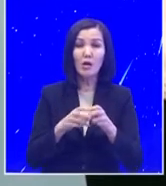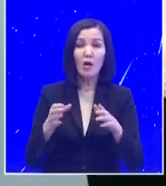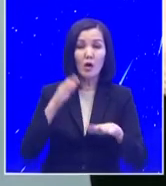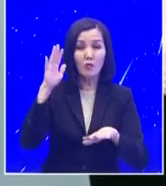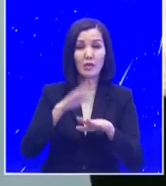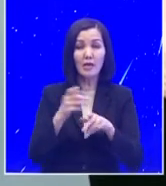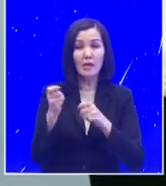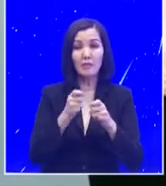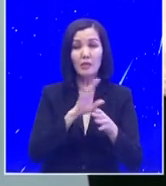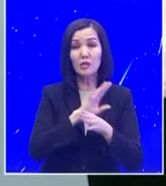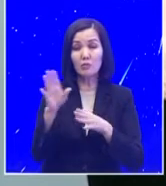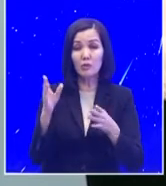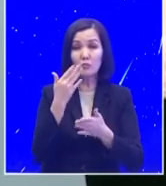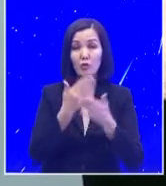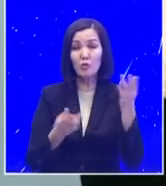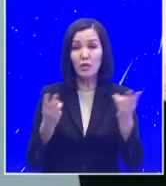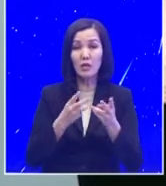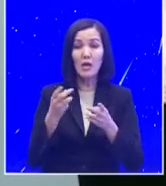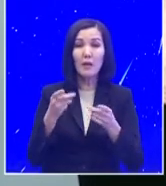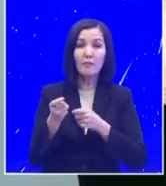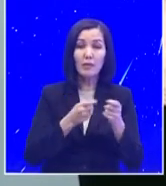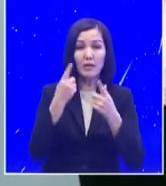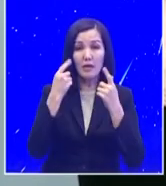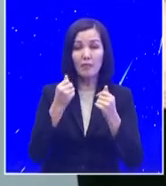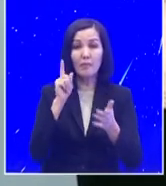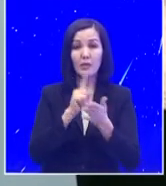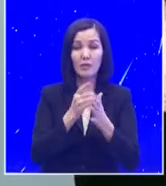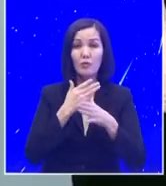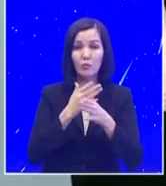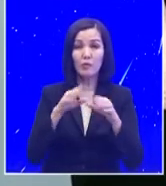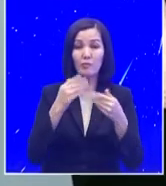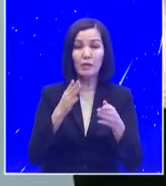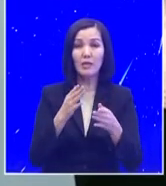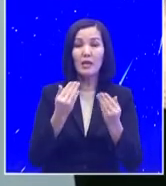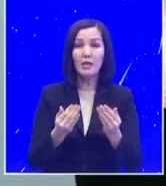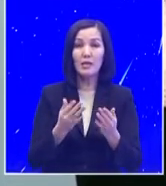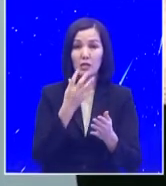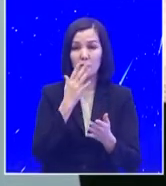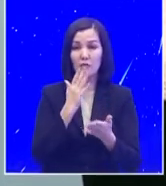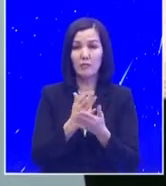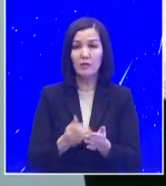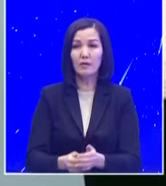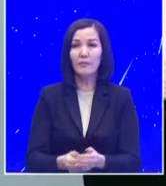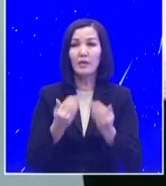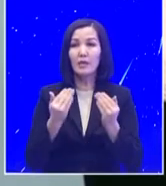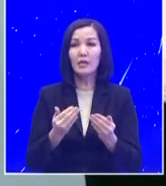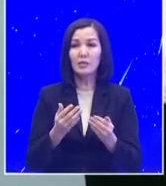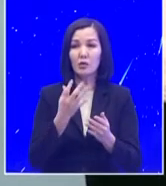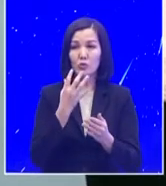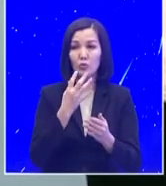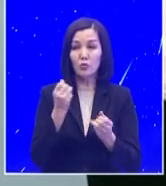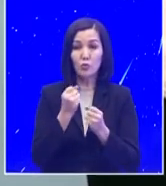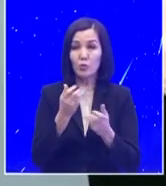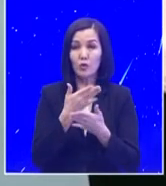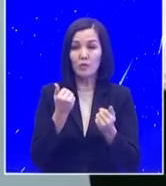әкімдігіне жүгініңіздер. Жергілікті билік хабардар болса, міндет түрде көмек көрсетеді. Енді міне, жып-жылы отырсыздар. Қазір аса суық емес. Сонда